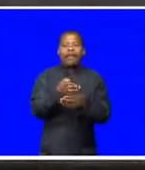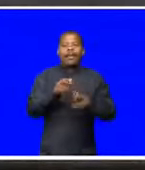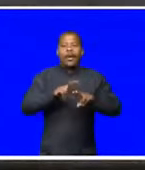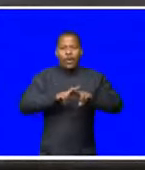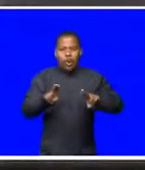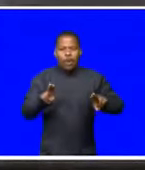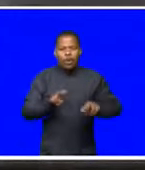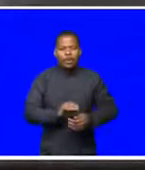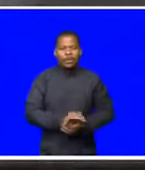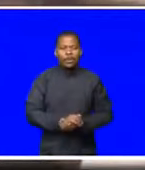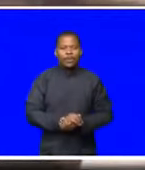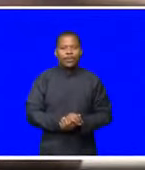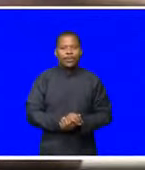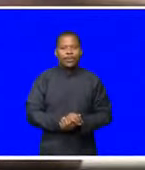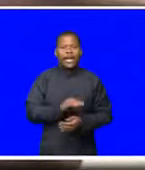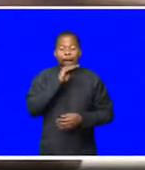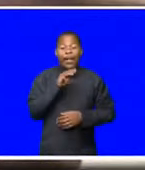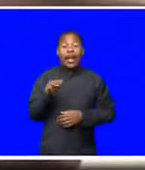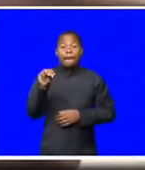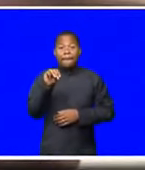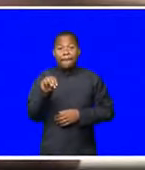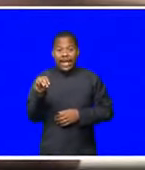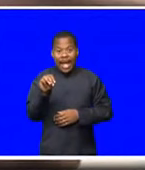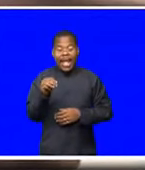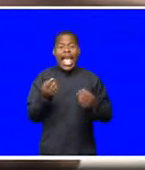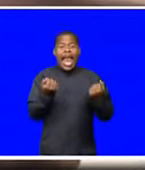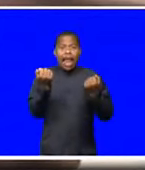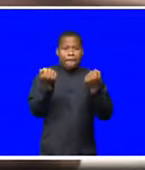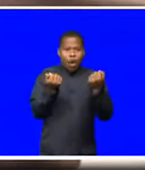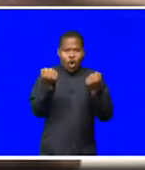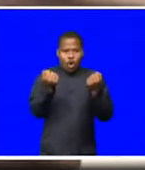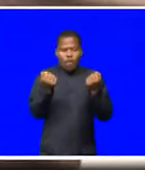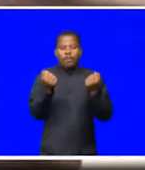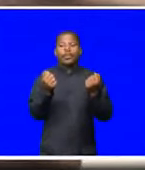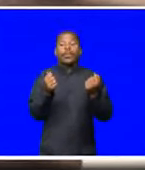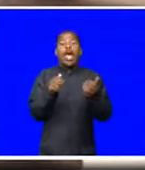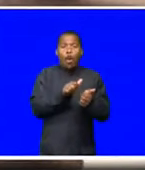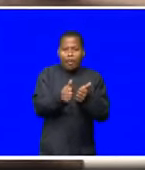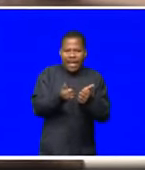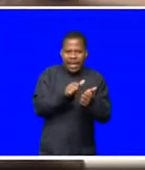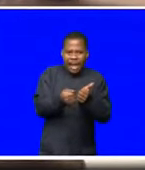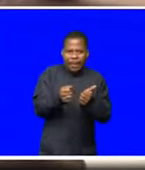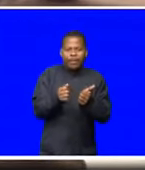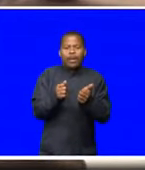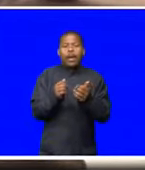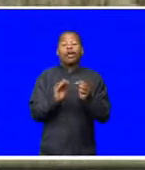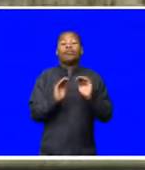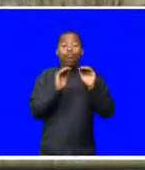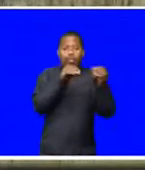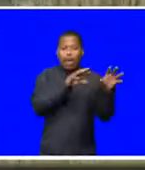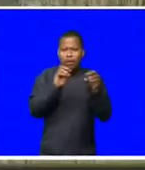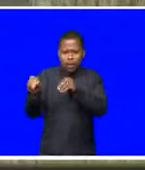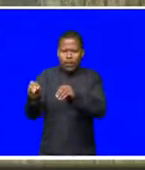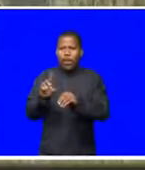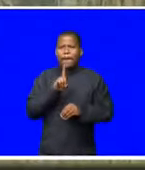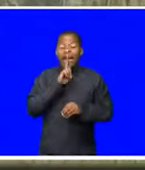umbila ulandwe ngomsombuluko selinile ke njengalokhu lina lenta njena nje bahleta abasadle nabo emakhaya lilunga